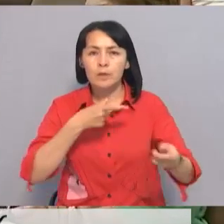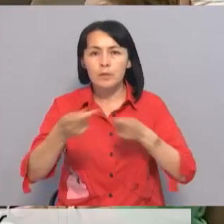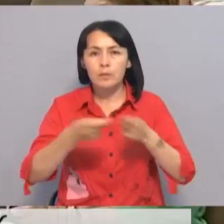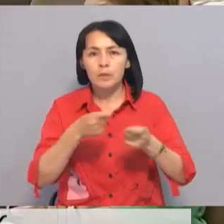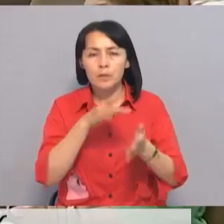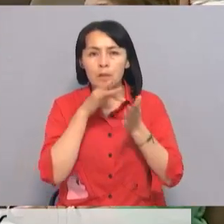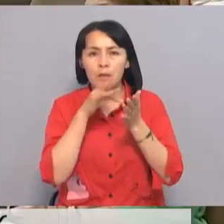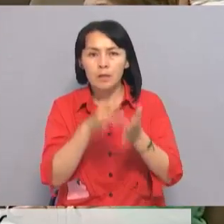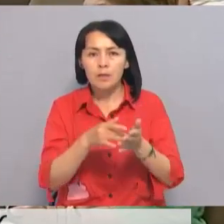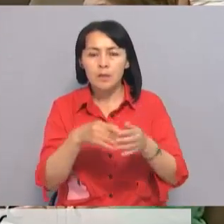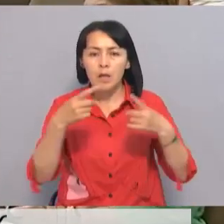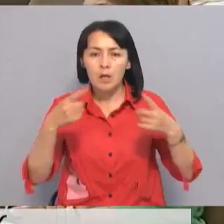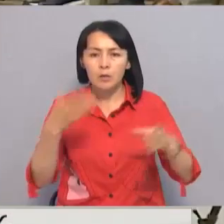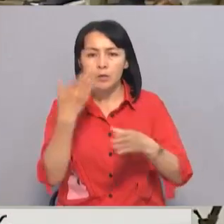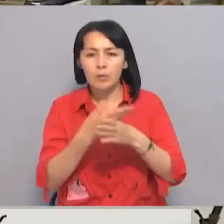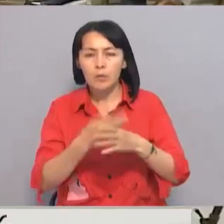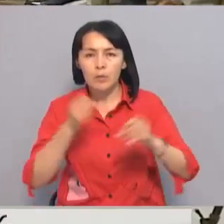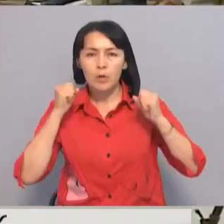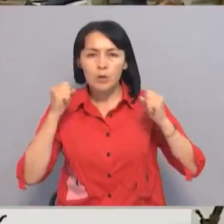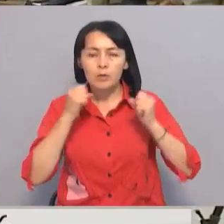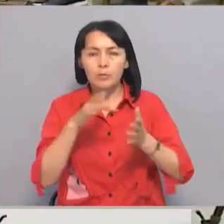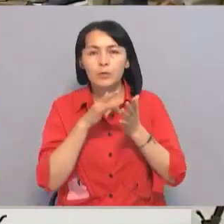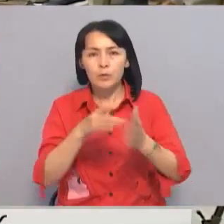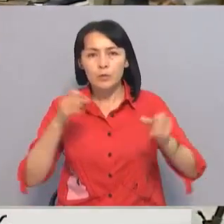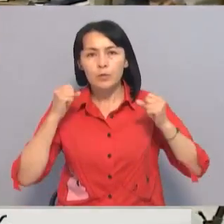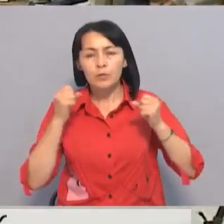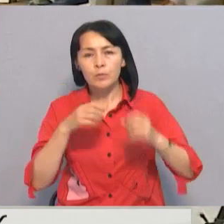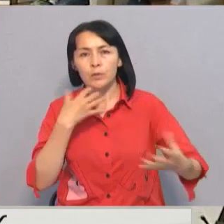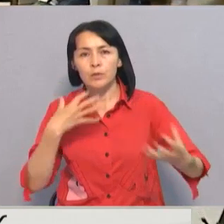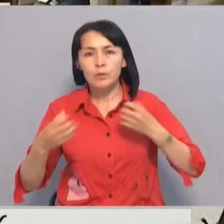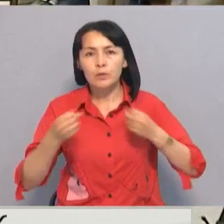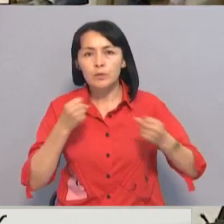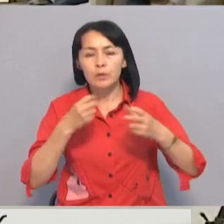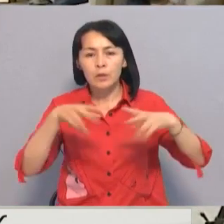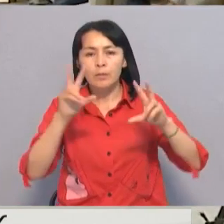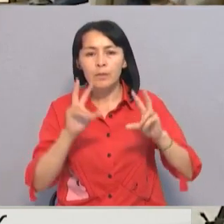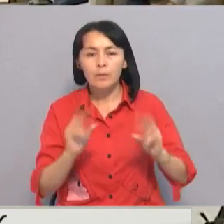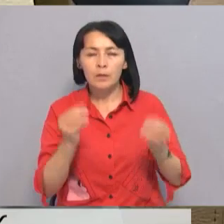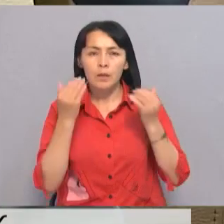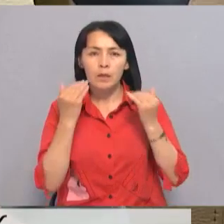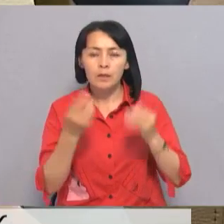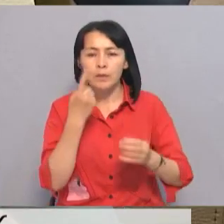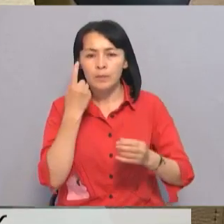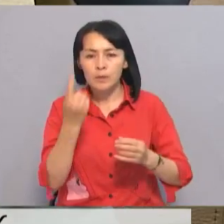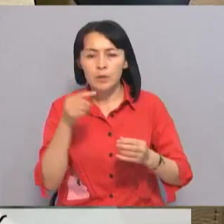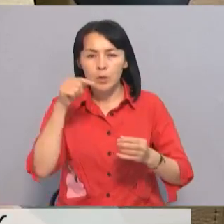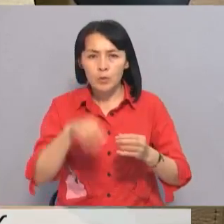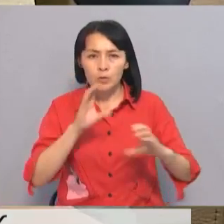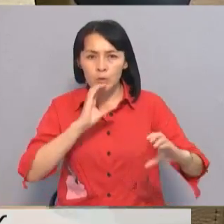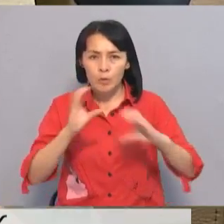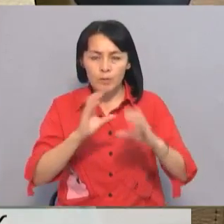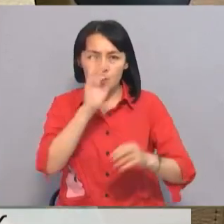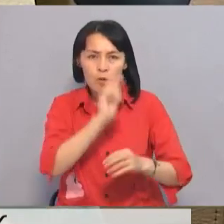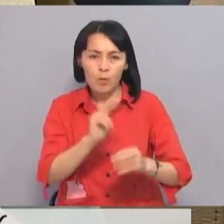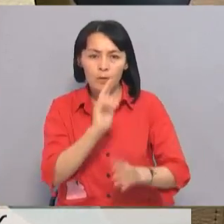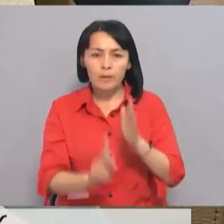және экскурсиялық анимациялық қызмет, спорттық туризм, спорттық сауықтыру, фитнес мамандықтары ретінде алғашқы рет осы университетте